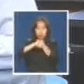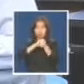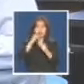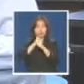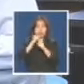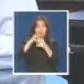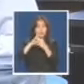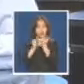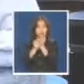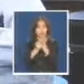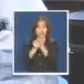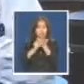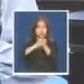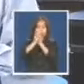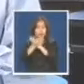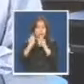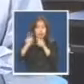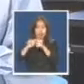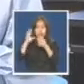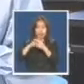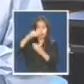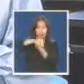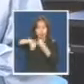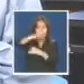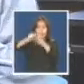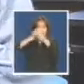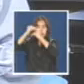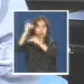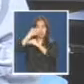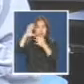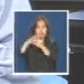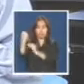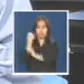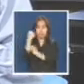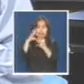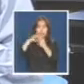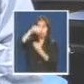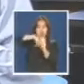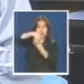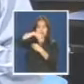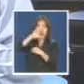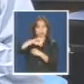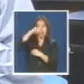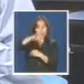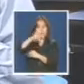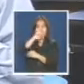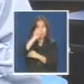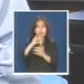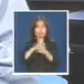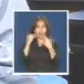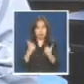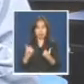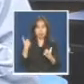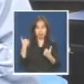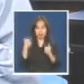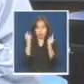การที่จะช่วยประคับประคองการเติบโตของเศรษฐกิจโดยเฉพาะการเพิ่มความเข้มแข็งให้กับเศรษฐกิจภายในประเทศต่อไปซึ่งเรื่องนี้ก็จะได้มี